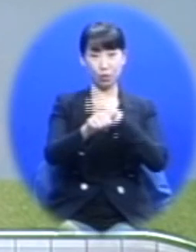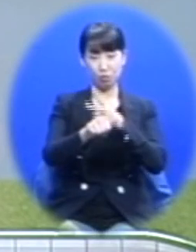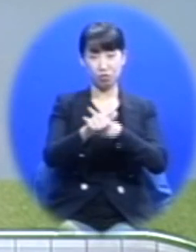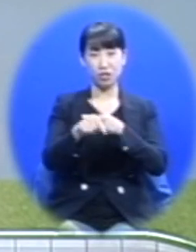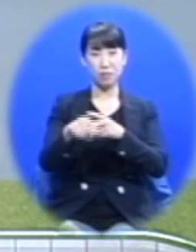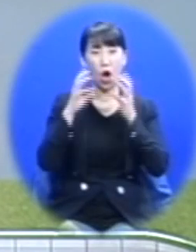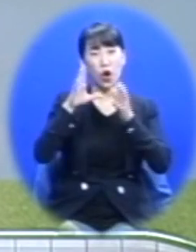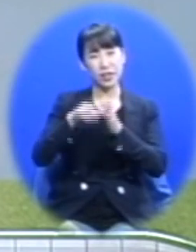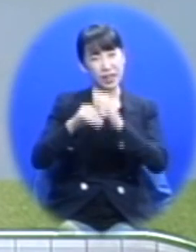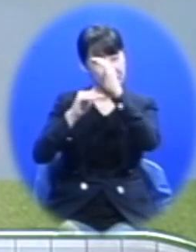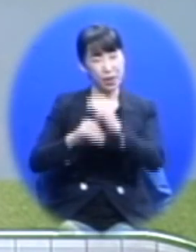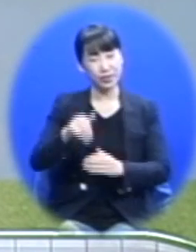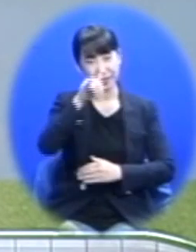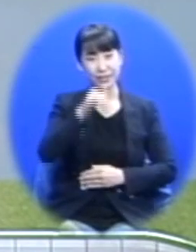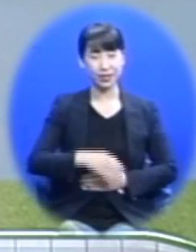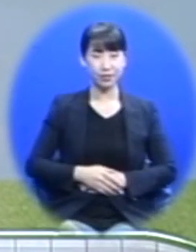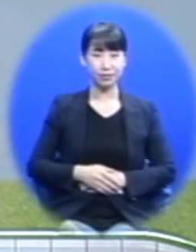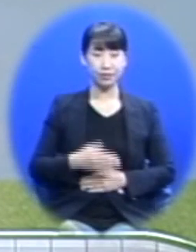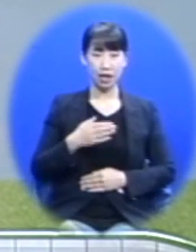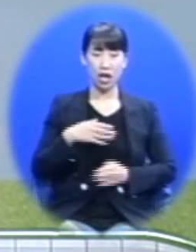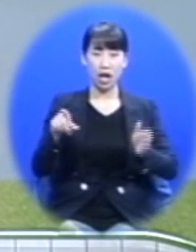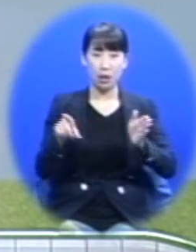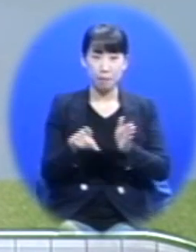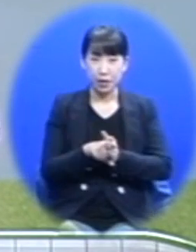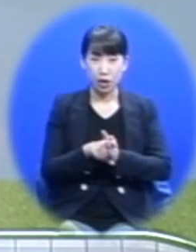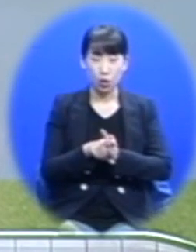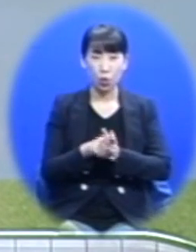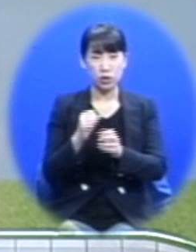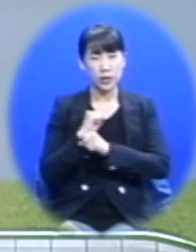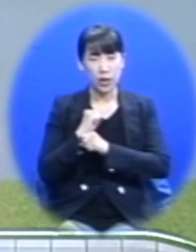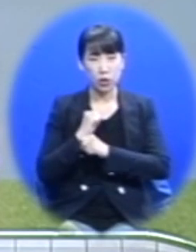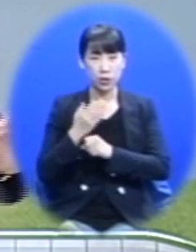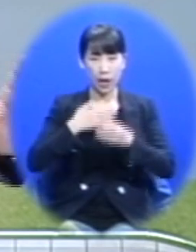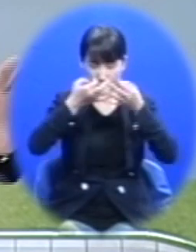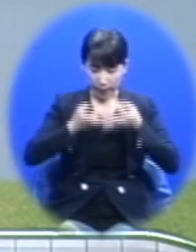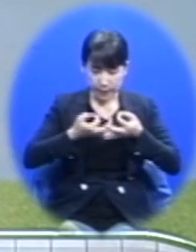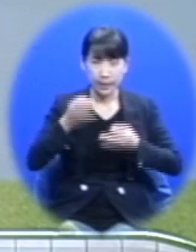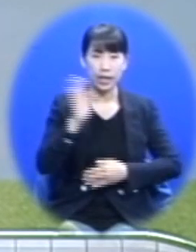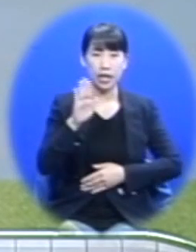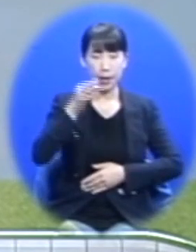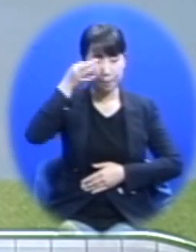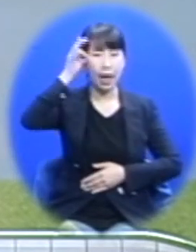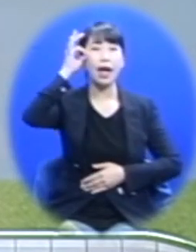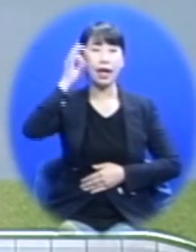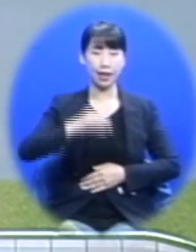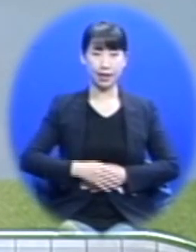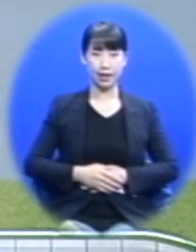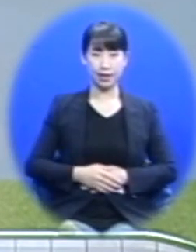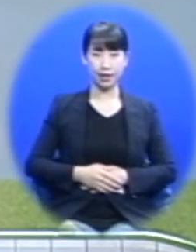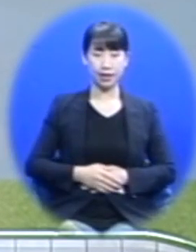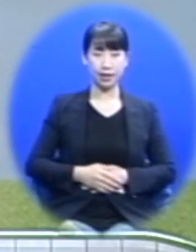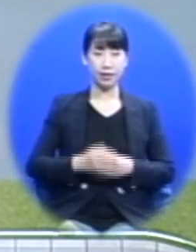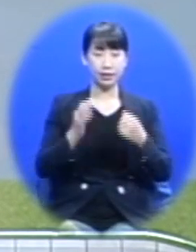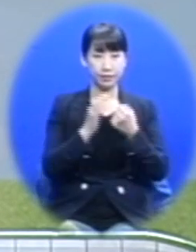사람이었어. 그래서 어릴 때 내가 믿고 의지할 것이 나 자신이 아니라는 것을 너무 처절하게 깨달았어. 그렇기